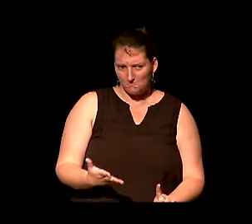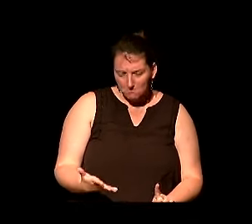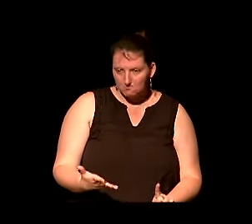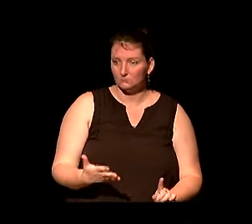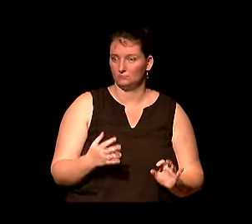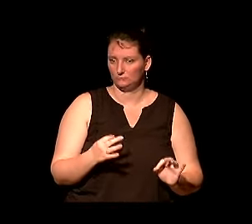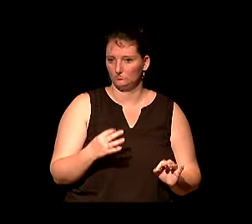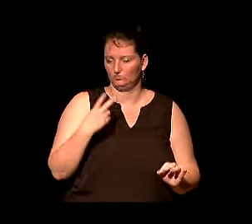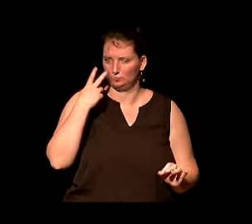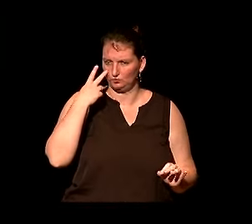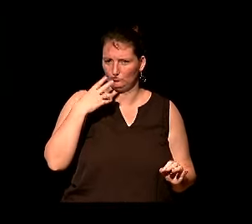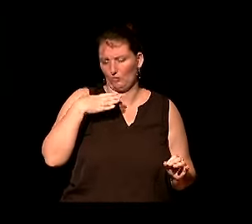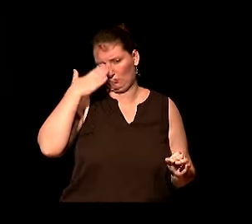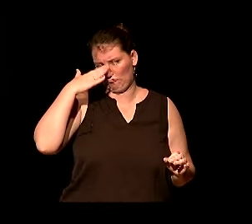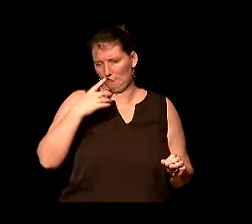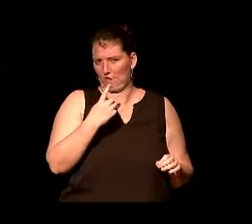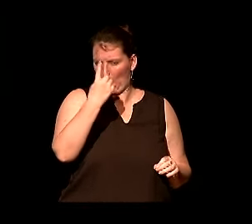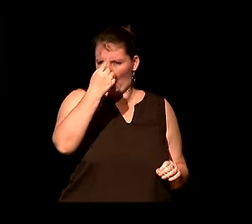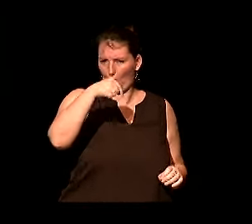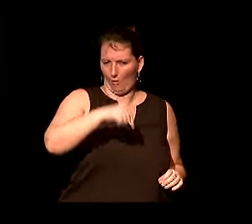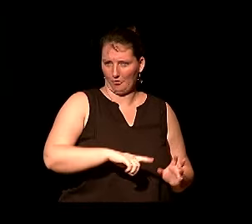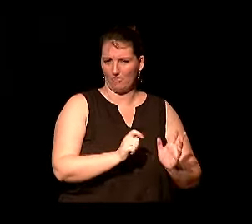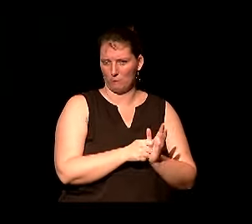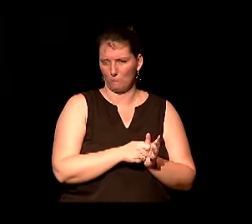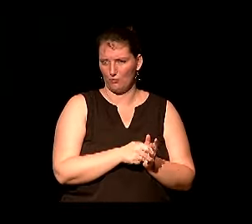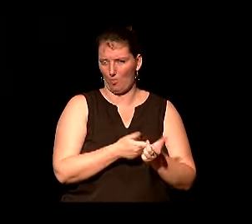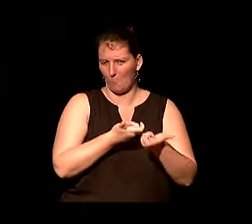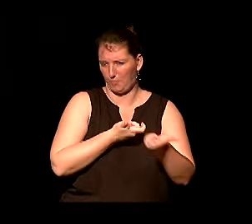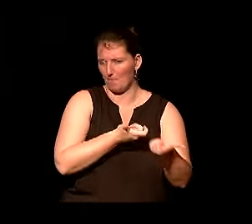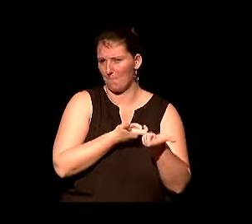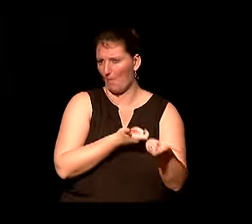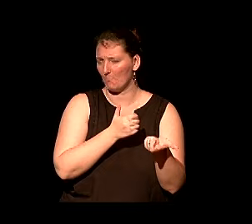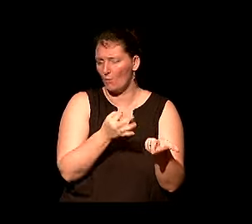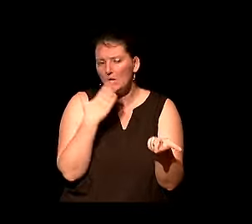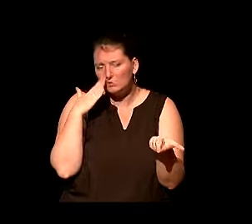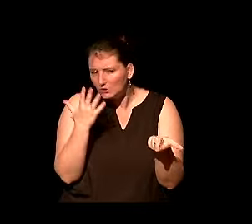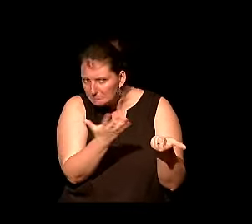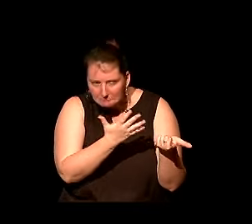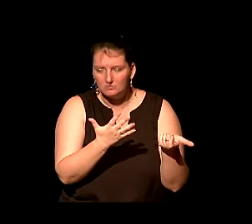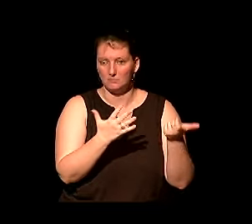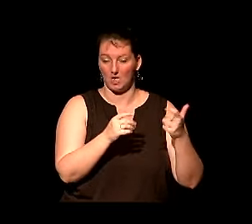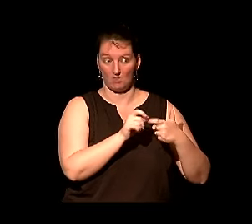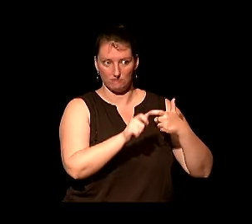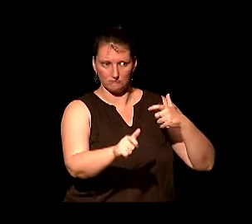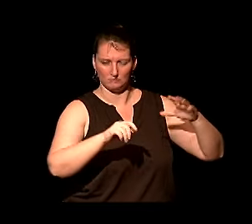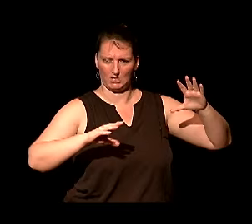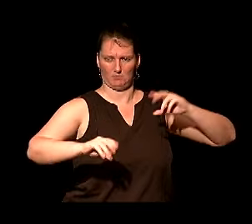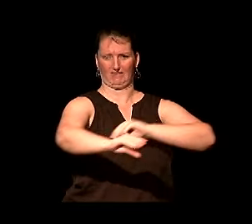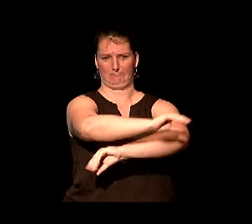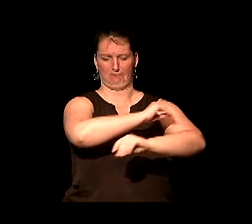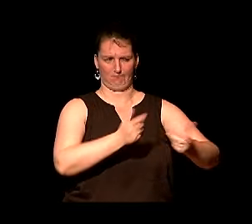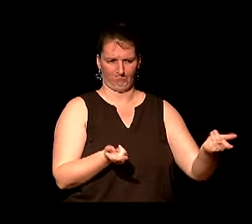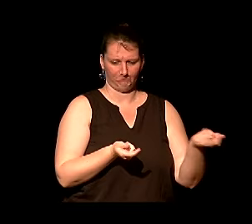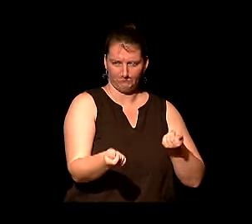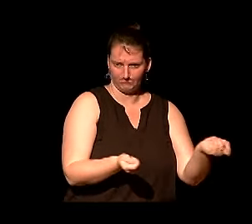une notion du haut et du bas, quand ils sont en train de se tirer dessus. Donc toute cette mise en scène de l'espace retrouve finalement